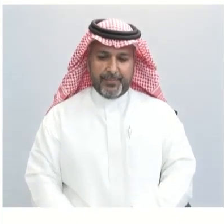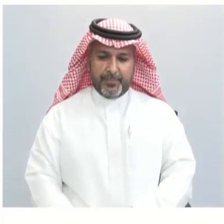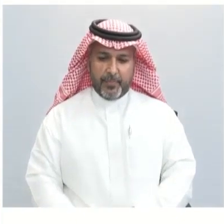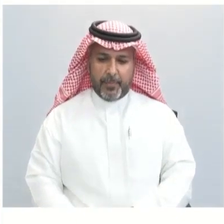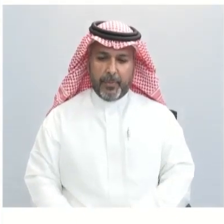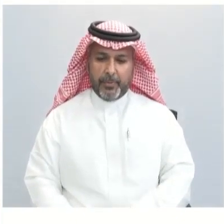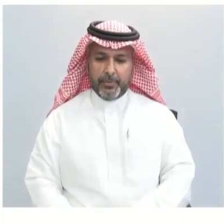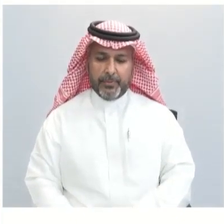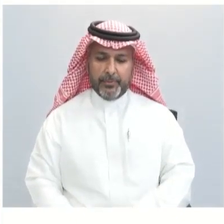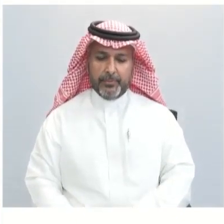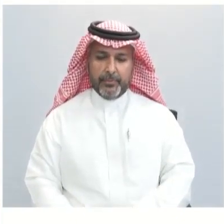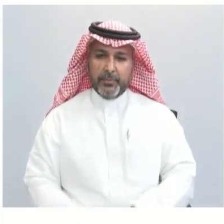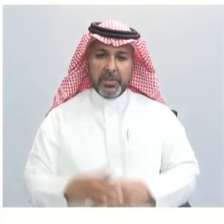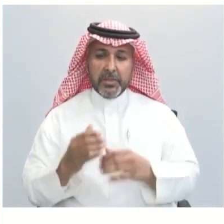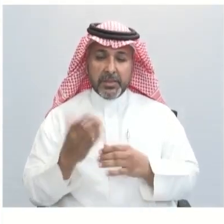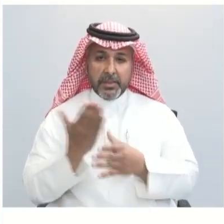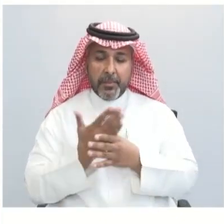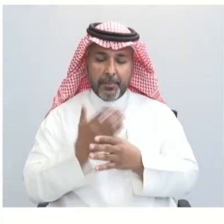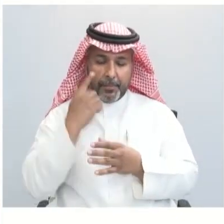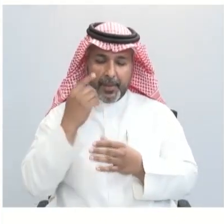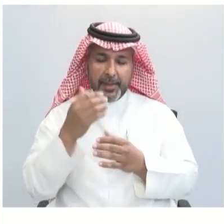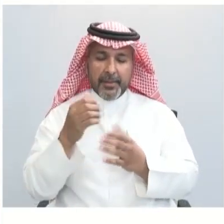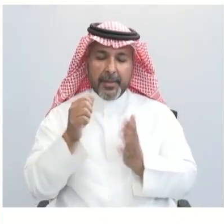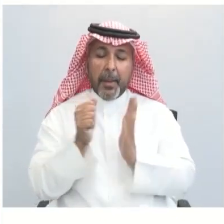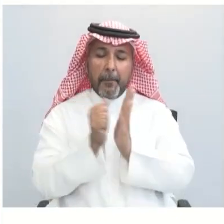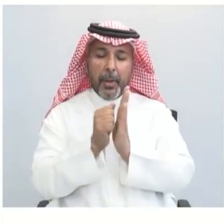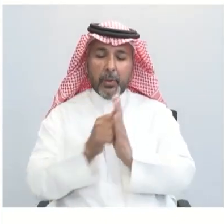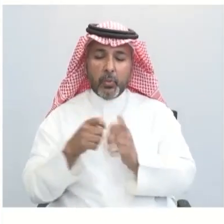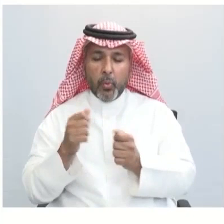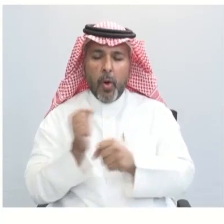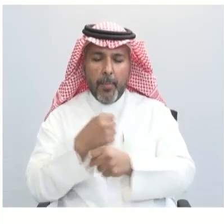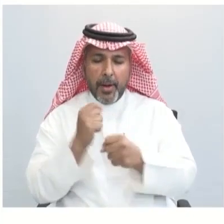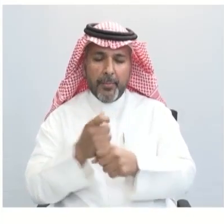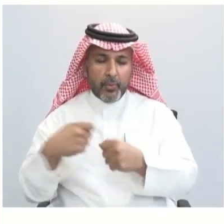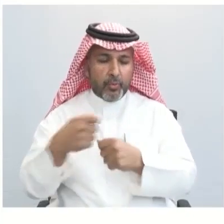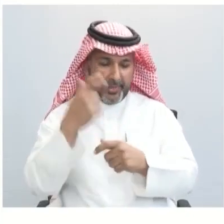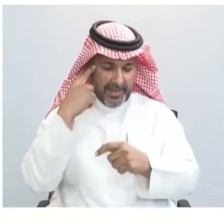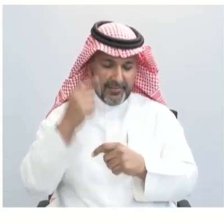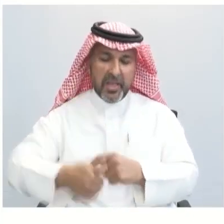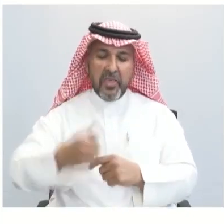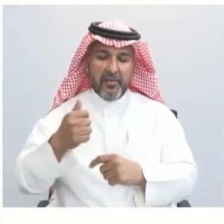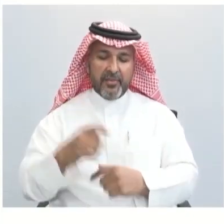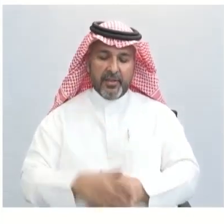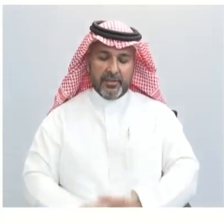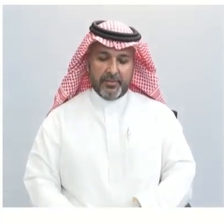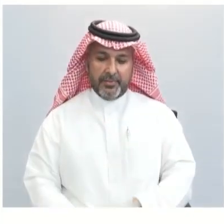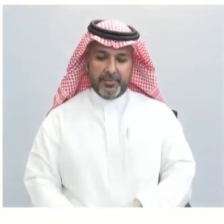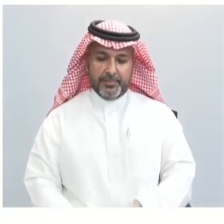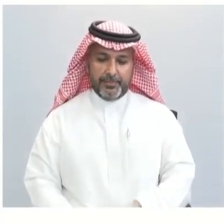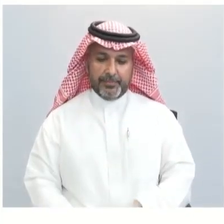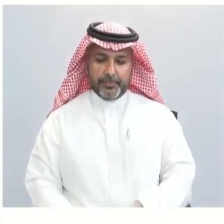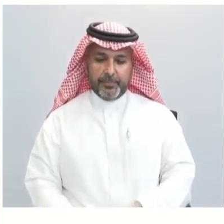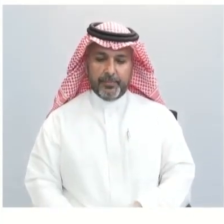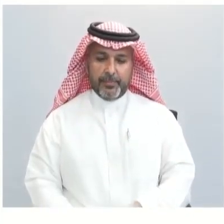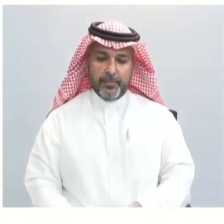المحتوى والبريد الإلكتروني المخصص. تؤدي استراتيجية التسويق المصممة جيداً إلى بناء مجتمع